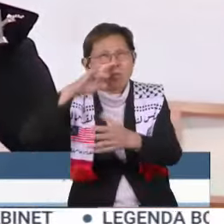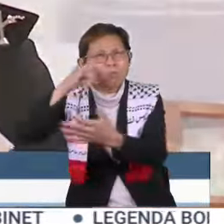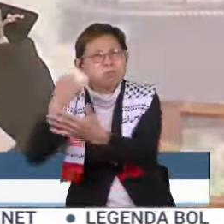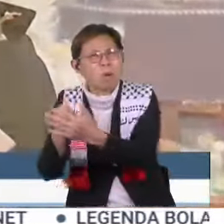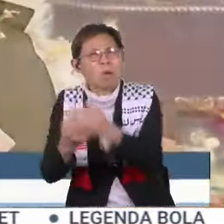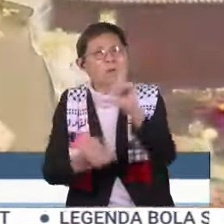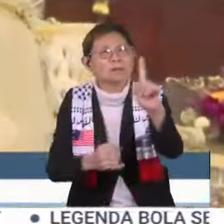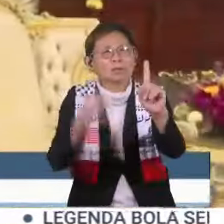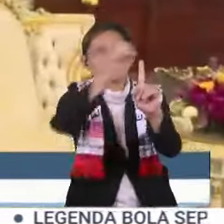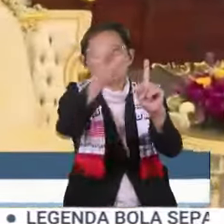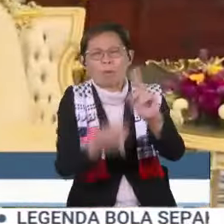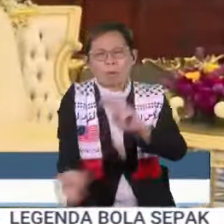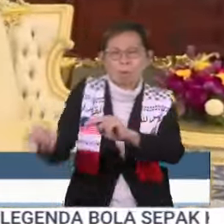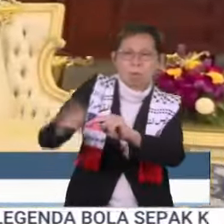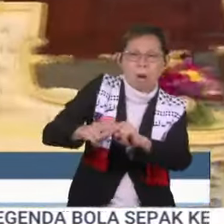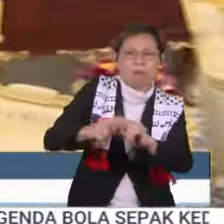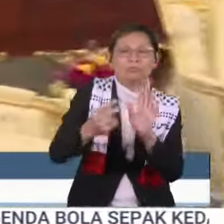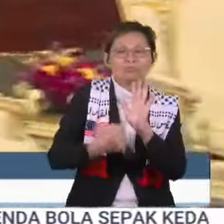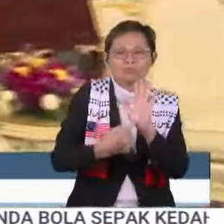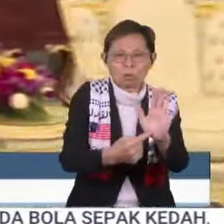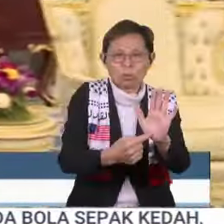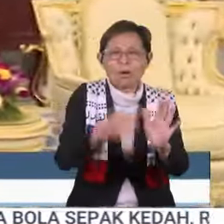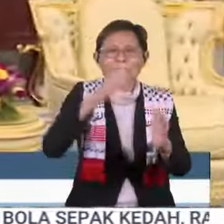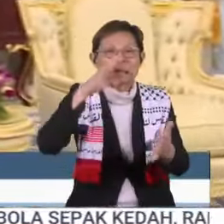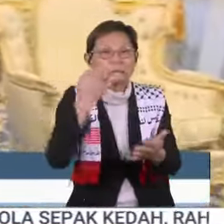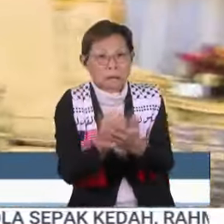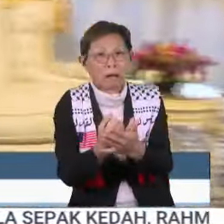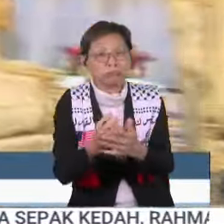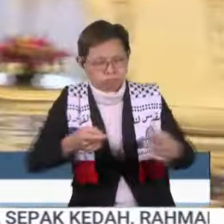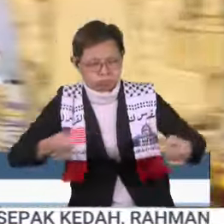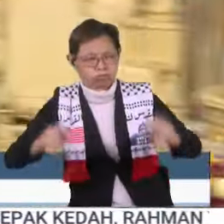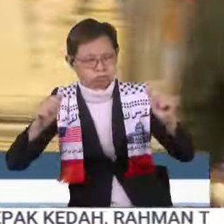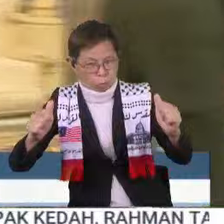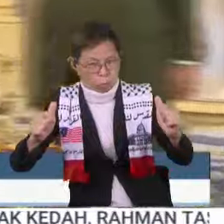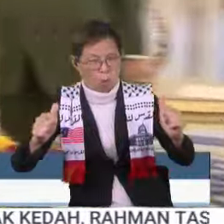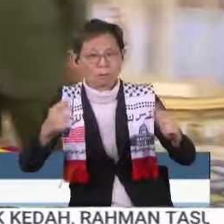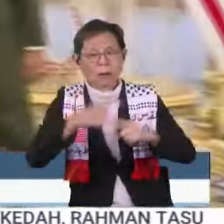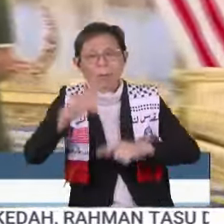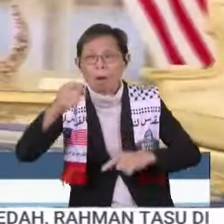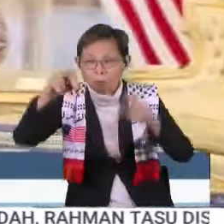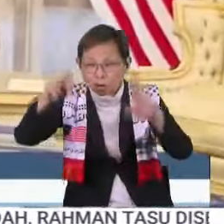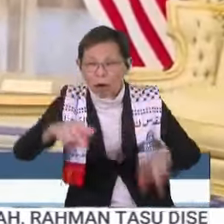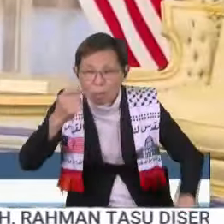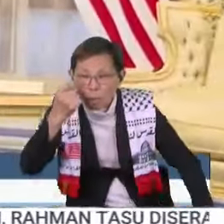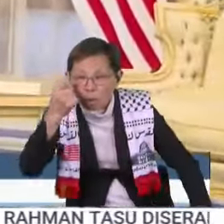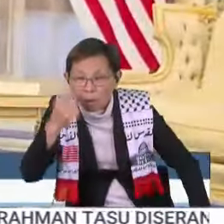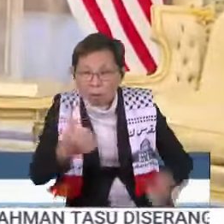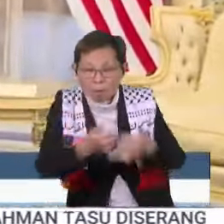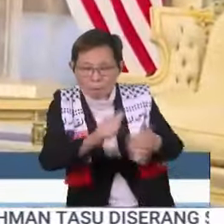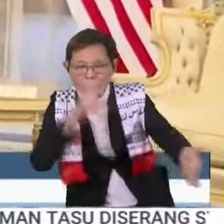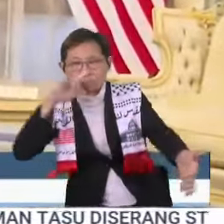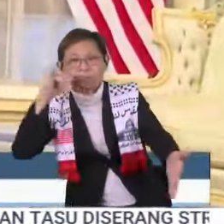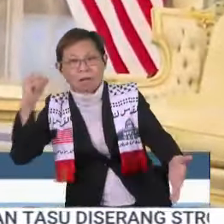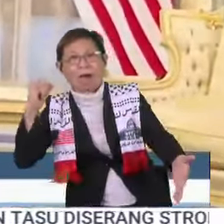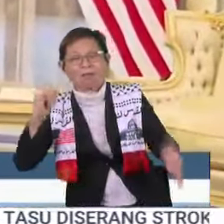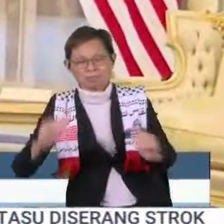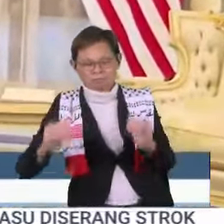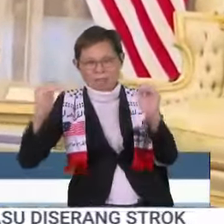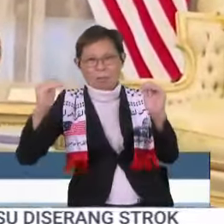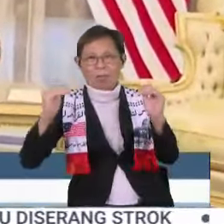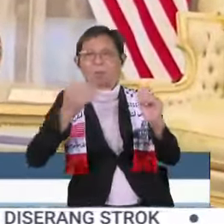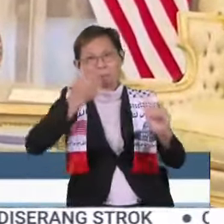sebanyak 1%. Ini menunjukkan kes jenayah masih terkawal dan pemahaman rakyat dalam pencegahan jenayah masih di tahap